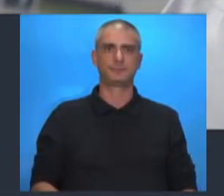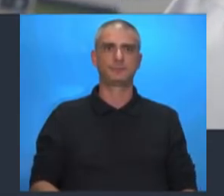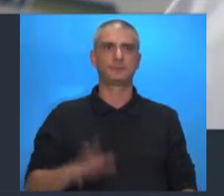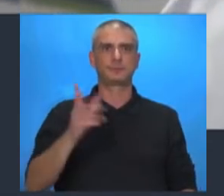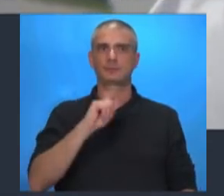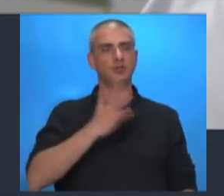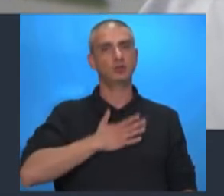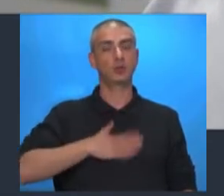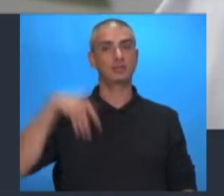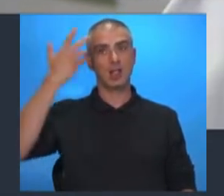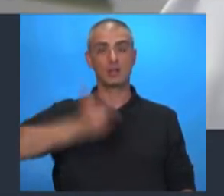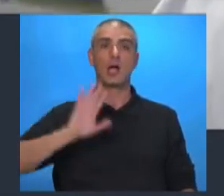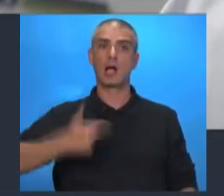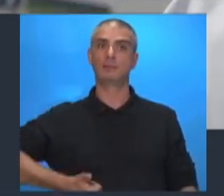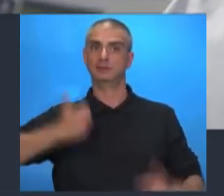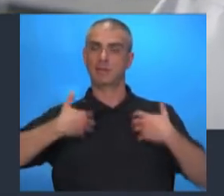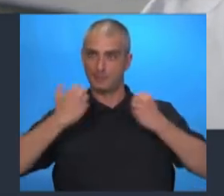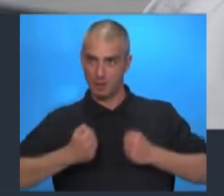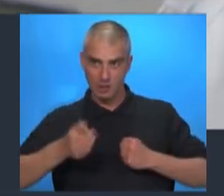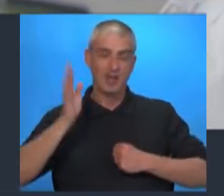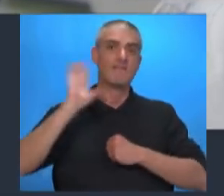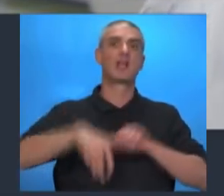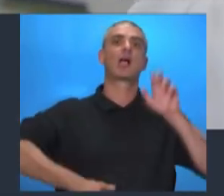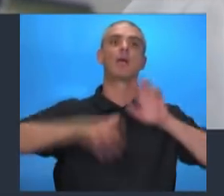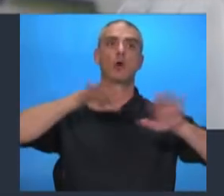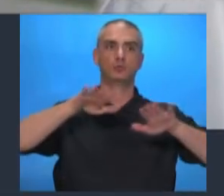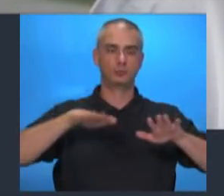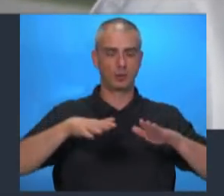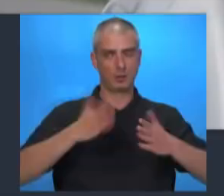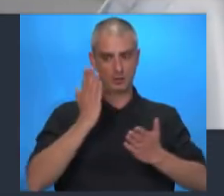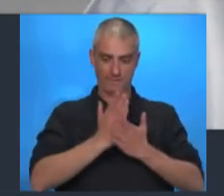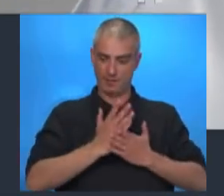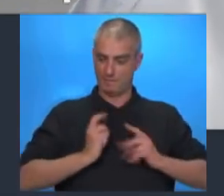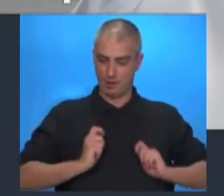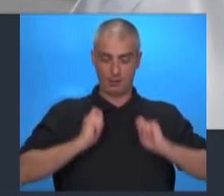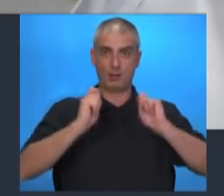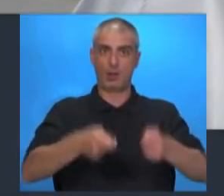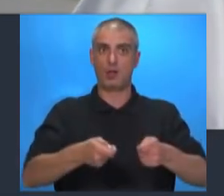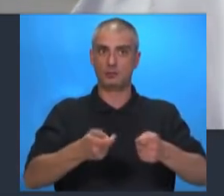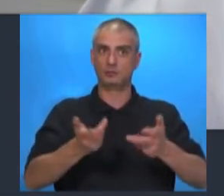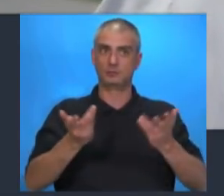שרוצה להיות גם שר הביטחון וגם ראש הממשלה כבר להוריש.